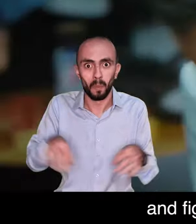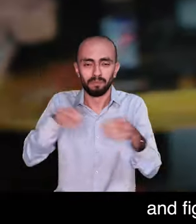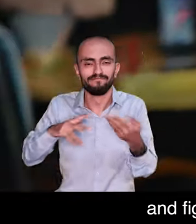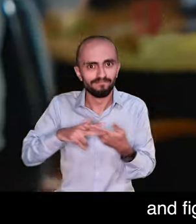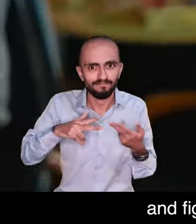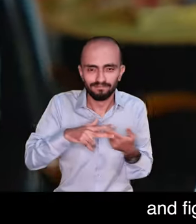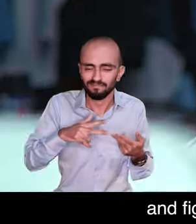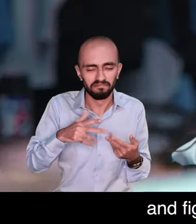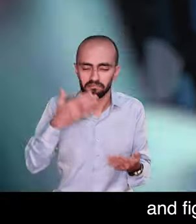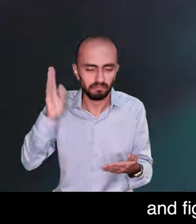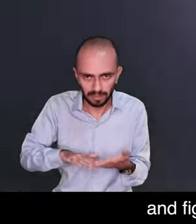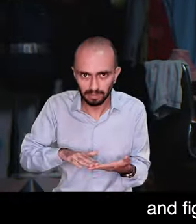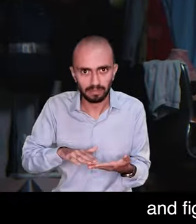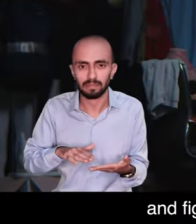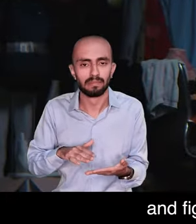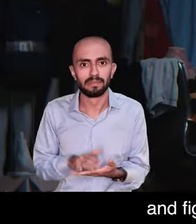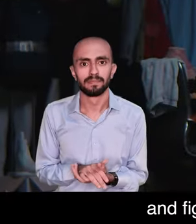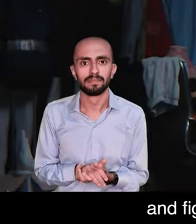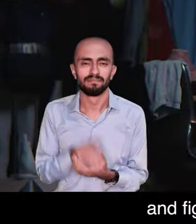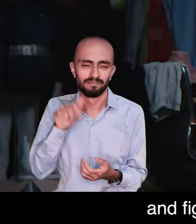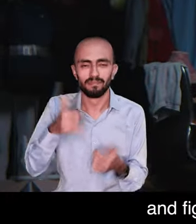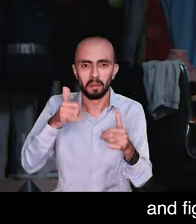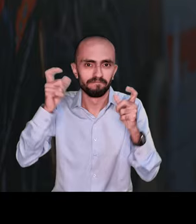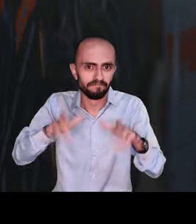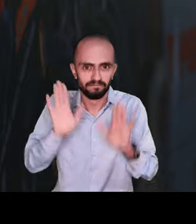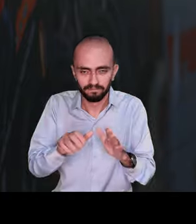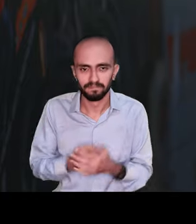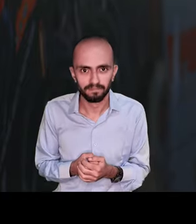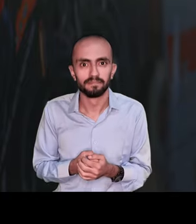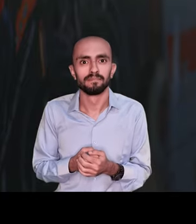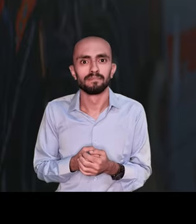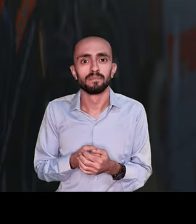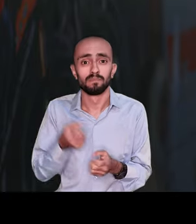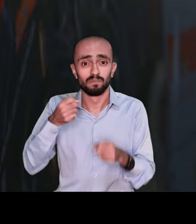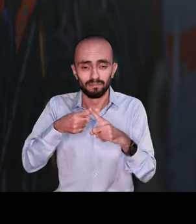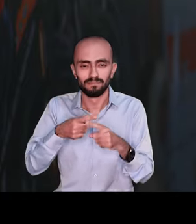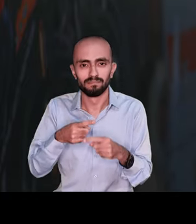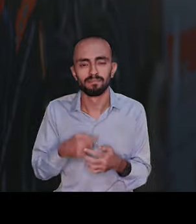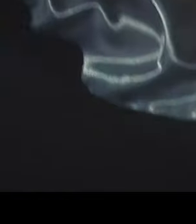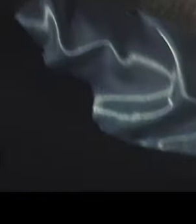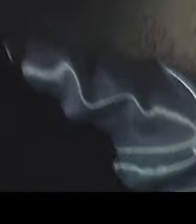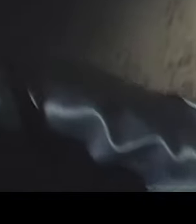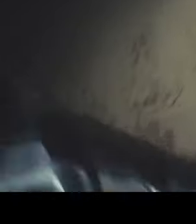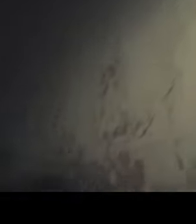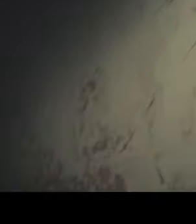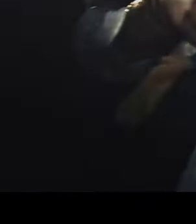الأعضاء التناسلية للإناث أو ما يعرف بختان الإناث، بالإضافة إلى ظاهرة زواج الأطفال.